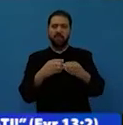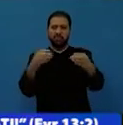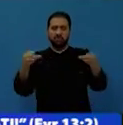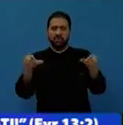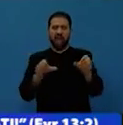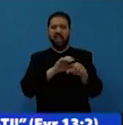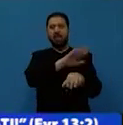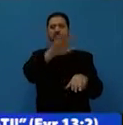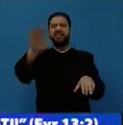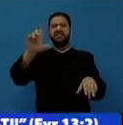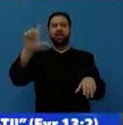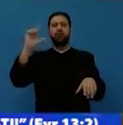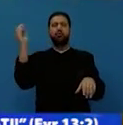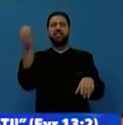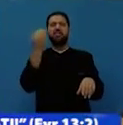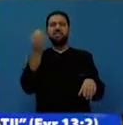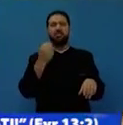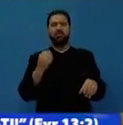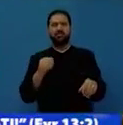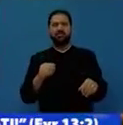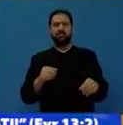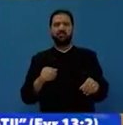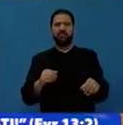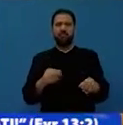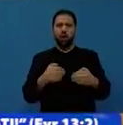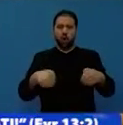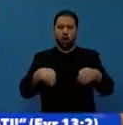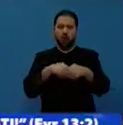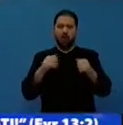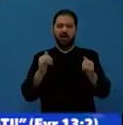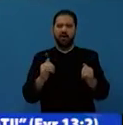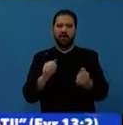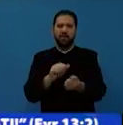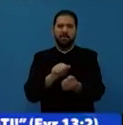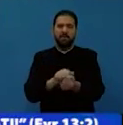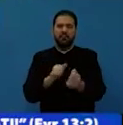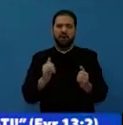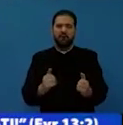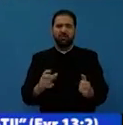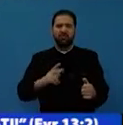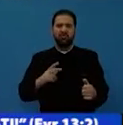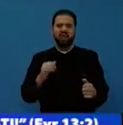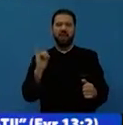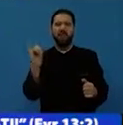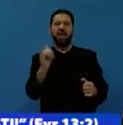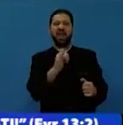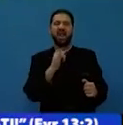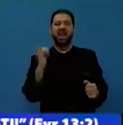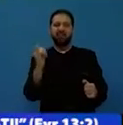fie, care va să se descopere. Deci, statutul nostru pe acest pământ este acela de pelerini.